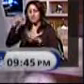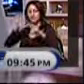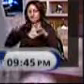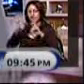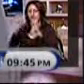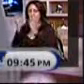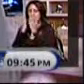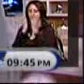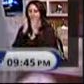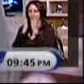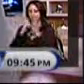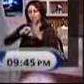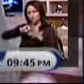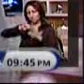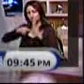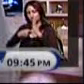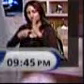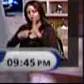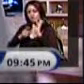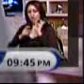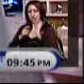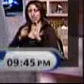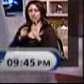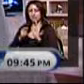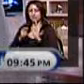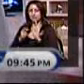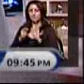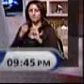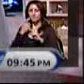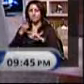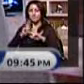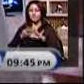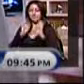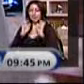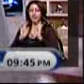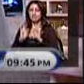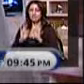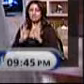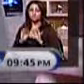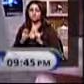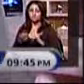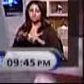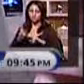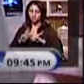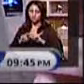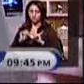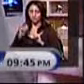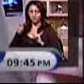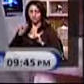ودي يقولوا عليها تيكت يعني تذكره واخد بالك. ده الحل الوحيد. اذا دخلنا تاني